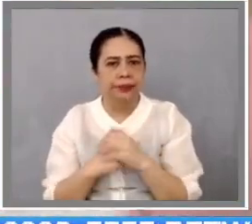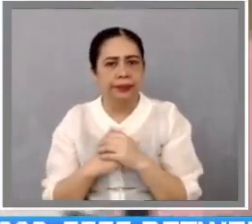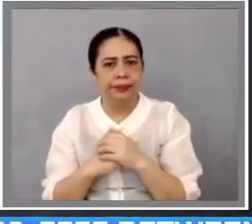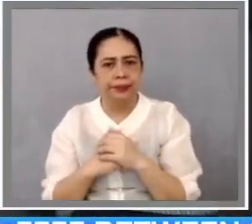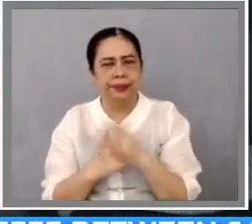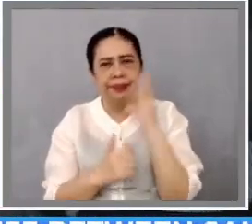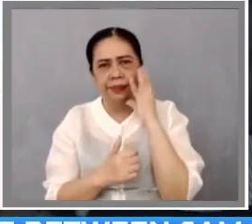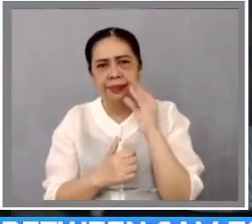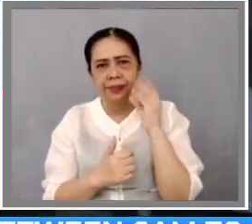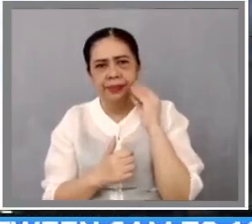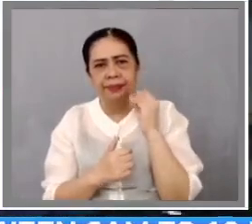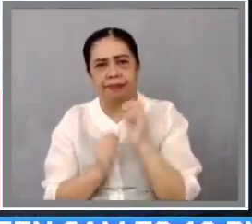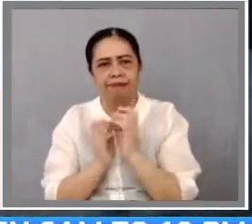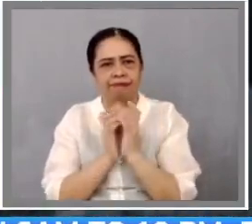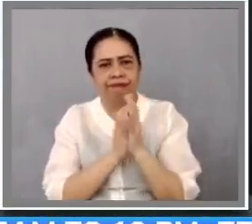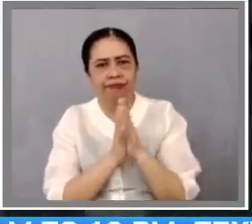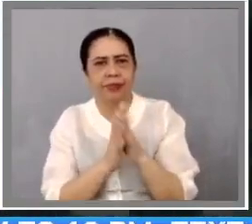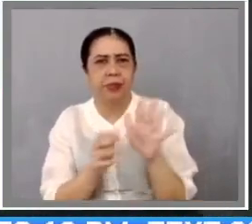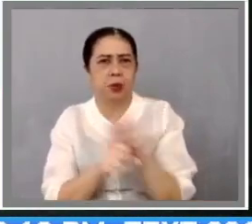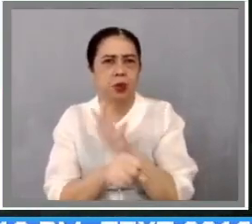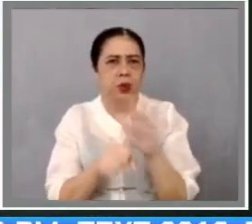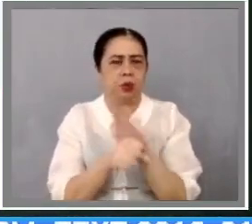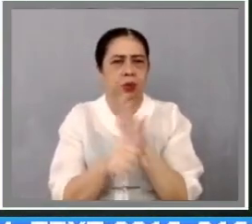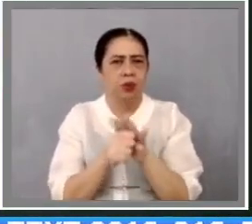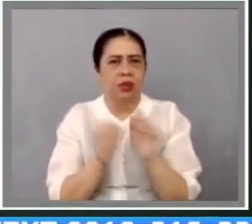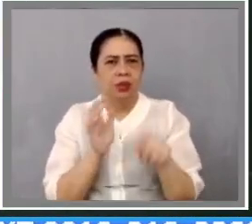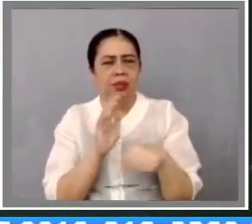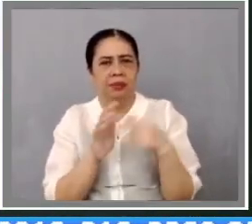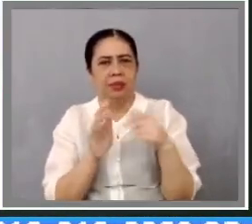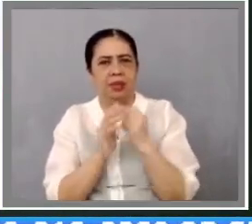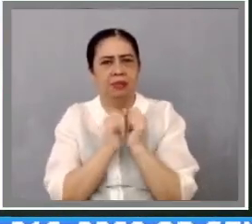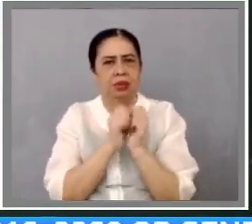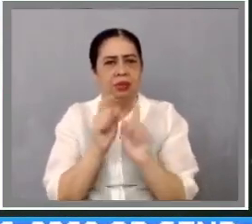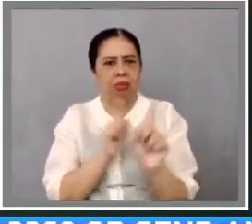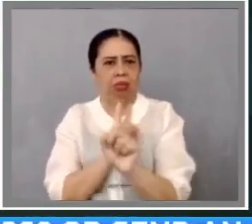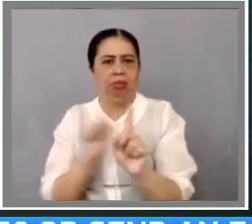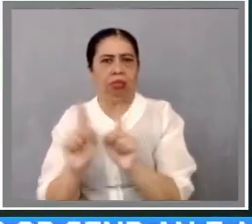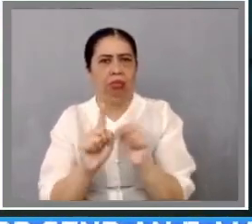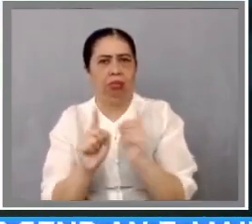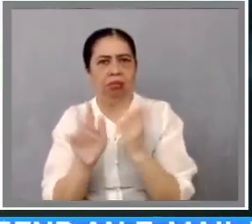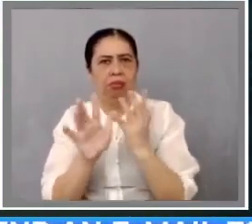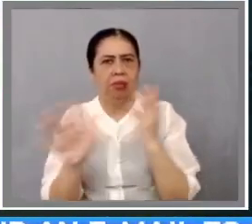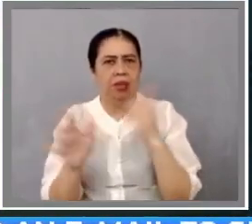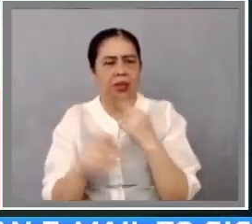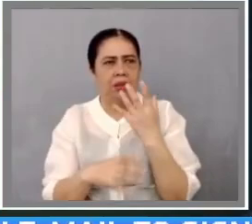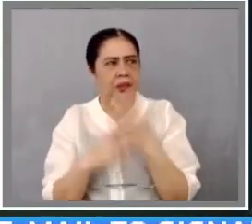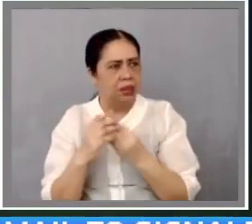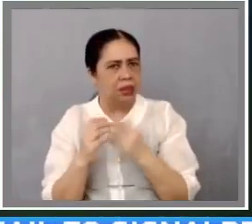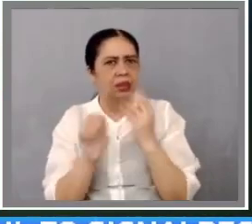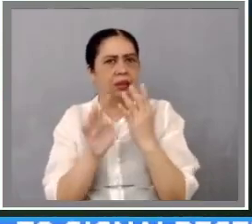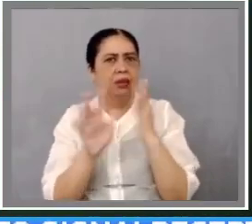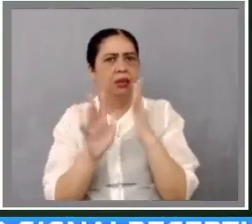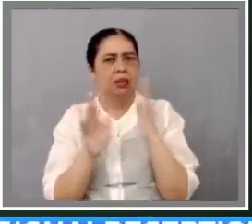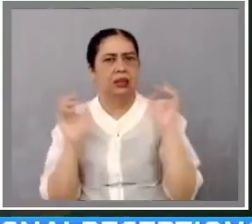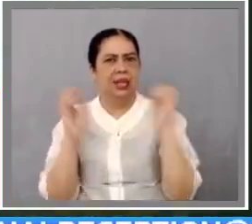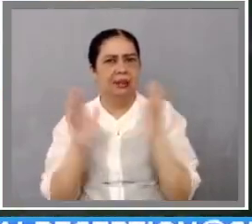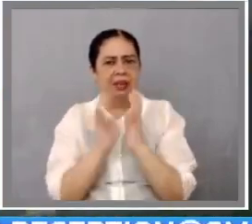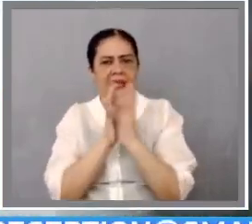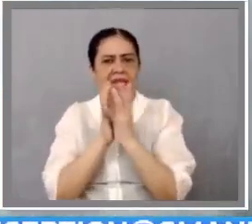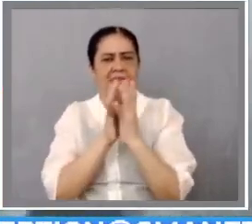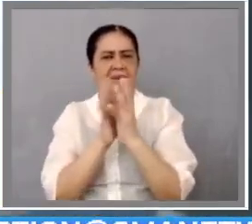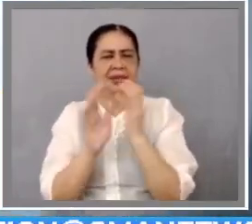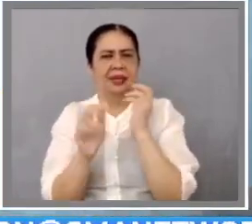nilang siksikan, minsan nagkasisingitan na nga raw sa pila dahil nga nawawala yung pila sa dami ng